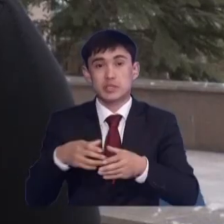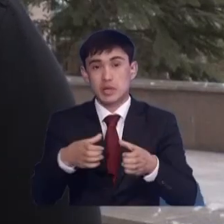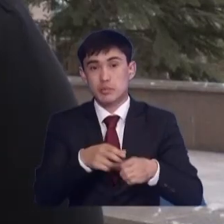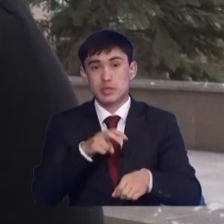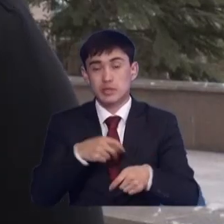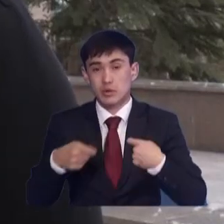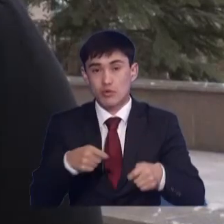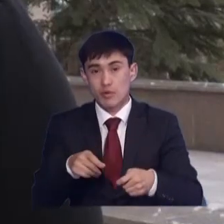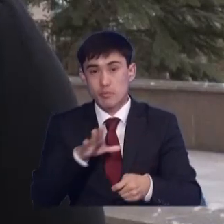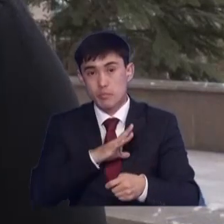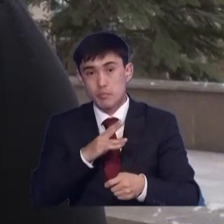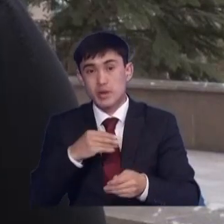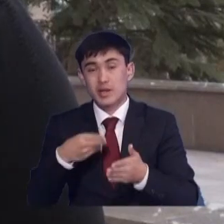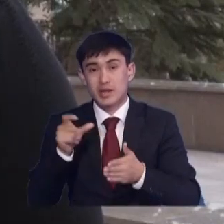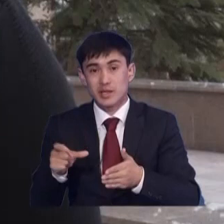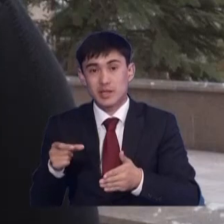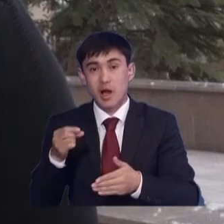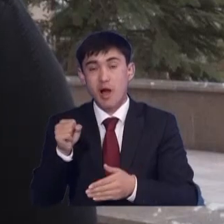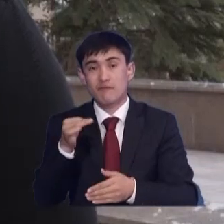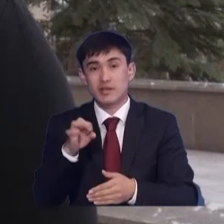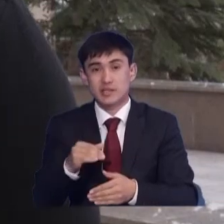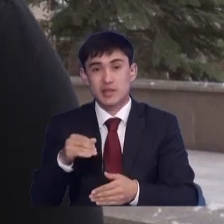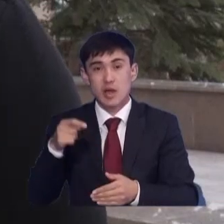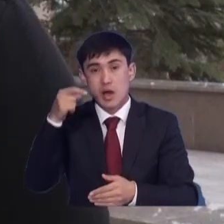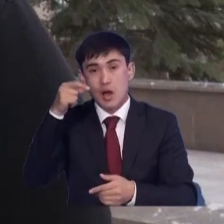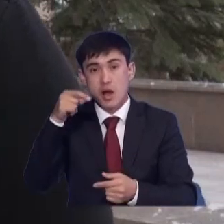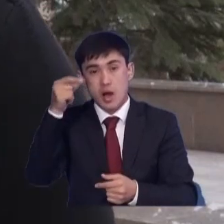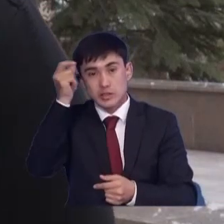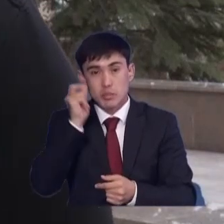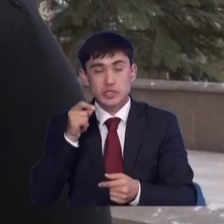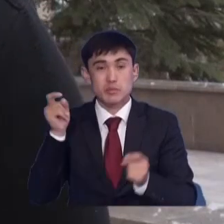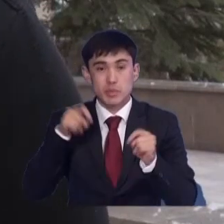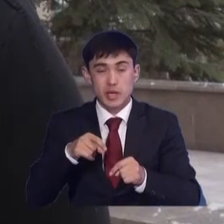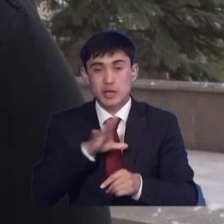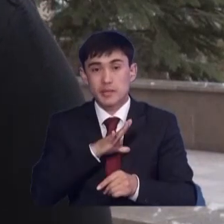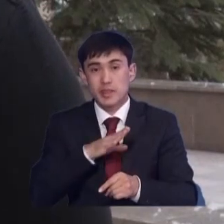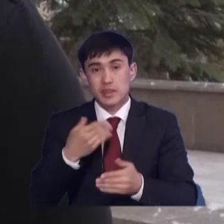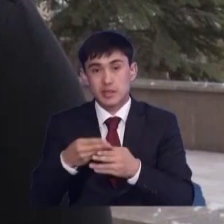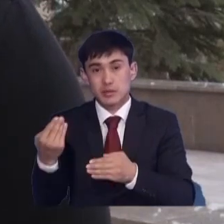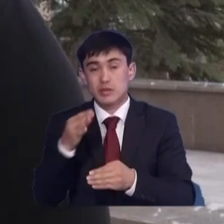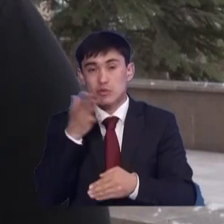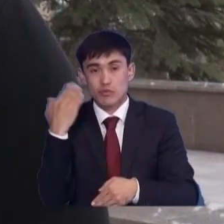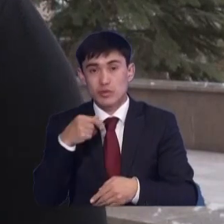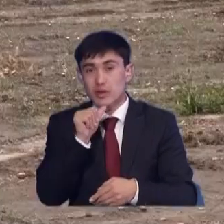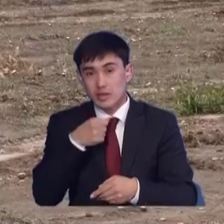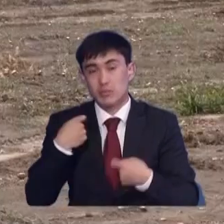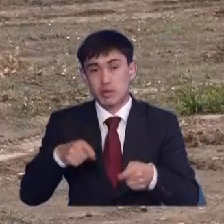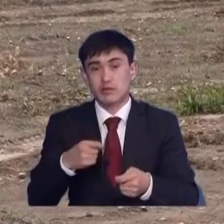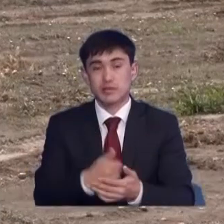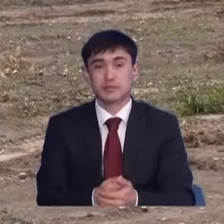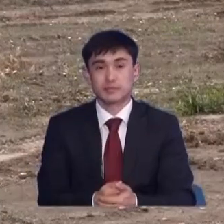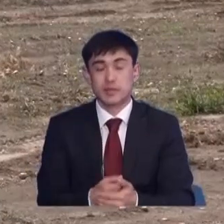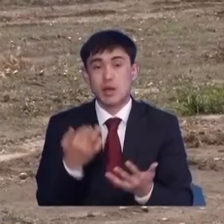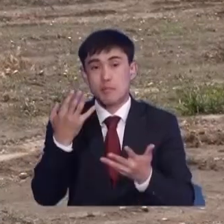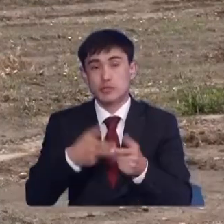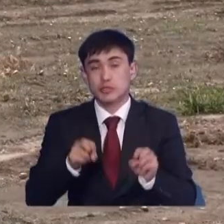торговли. Были и потенциальные клиенты из Афганистана, Азербайджана. На тот момент крестьяне сами не хотели продавать свой товар. По